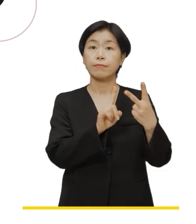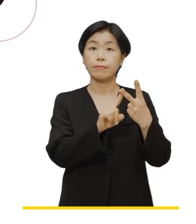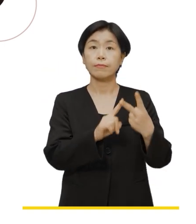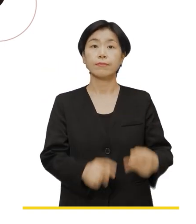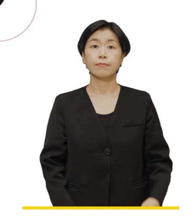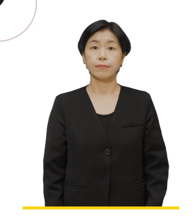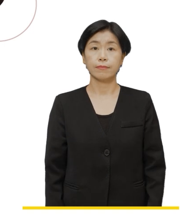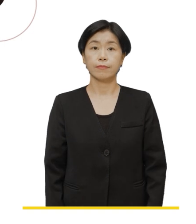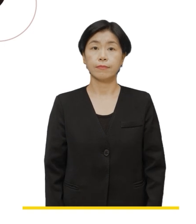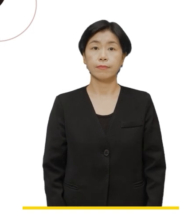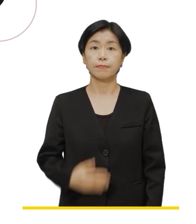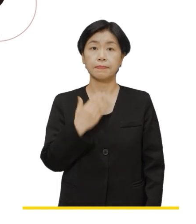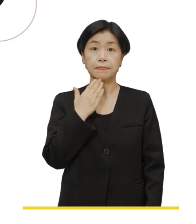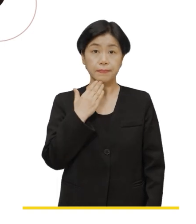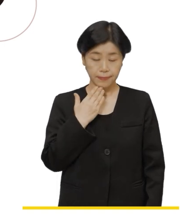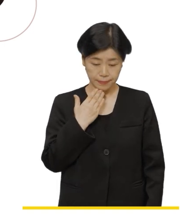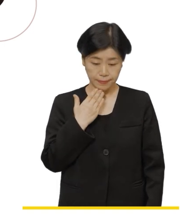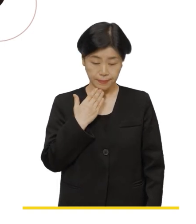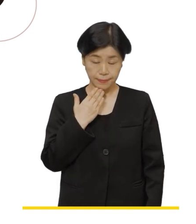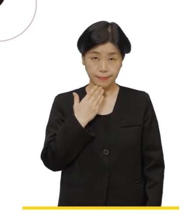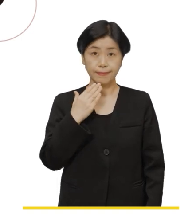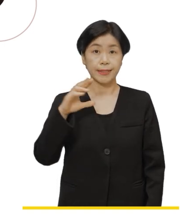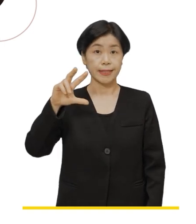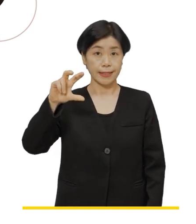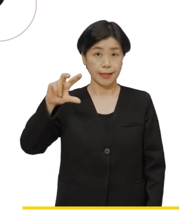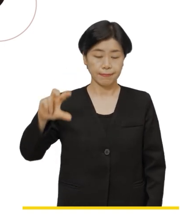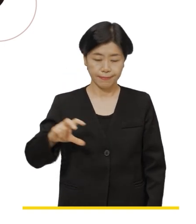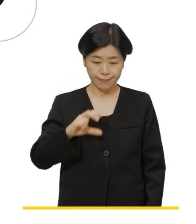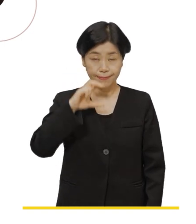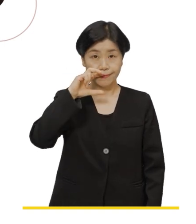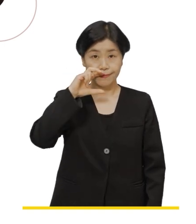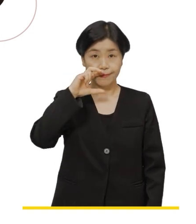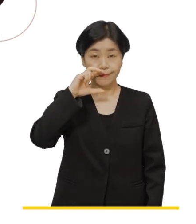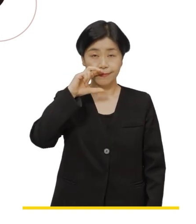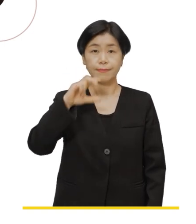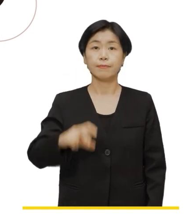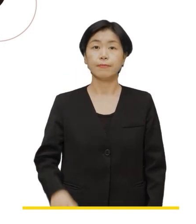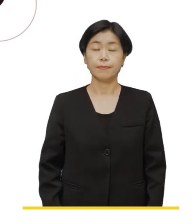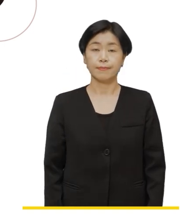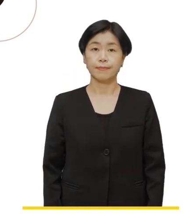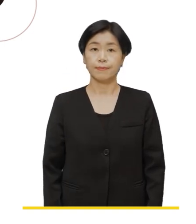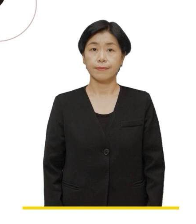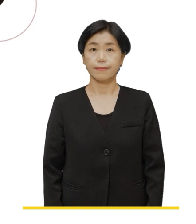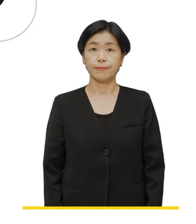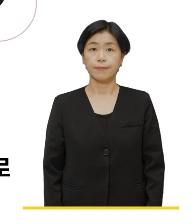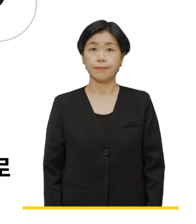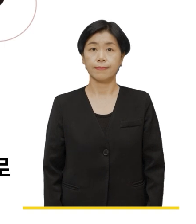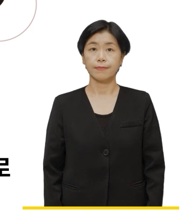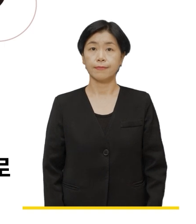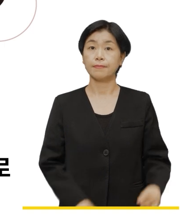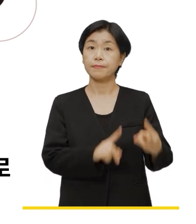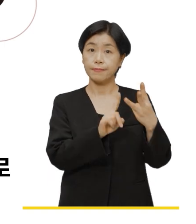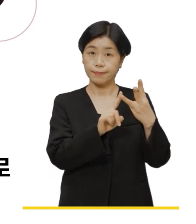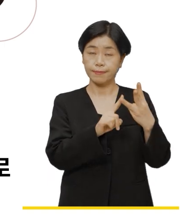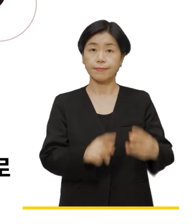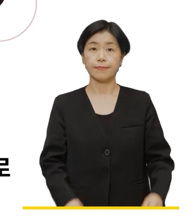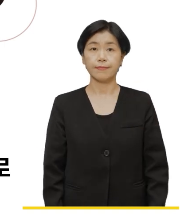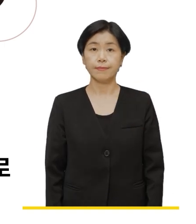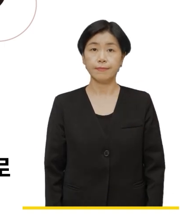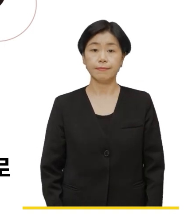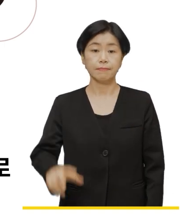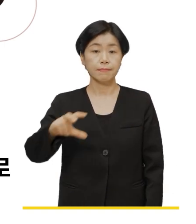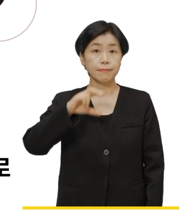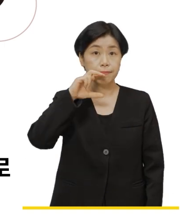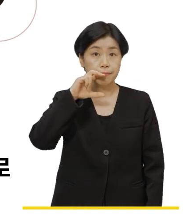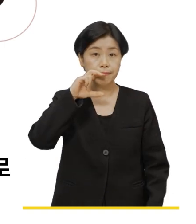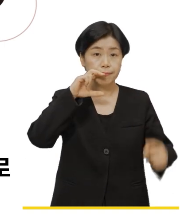번째, 머리를 살짝 숙이고 의약품을 한쪽 콧구멍에 대요. 세 번째,